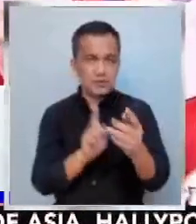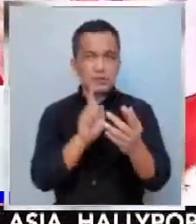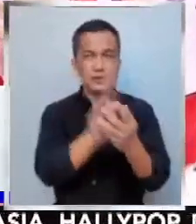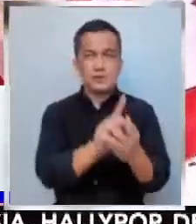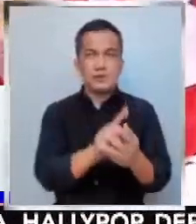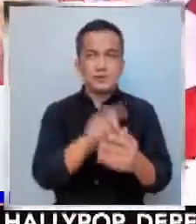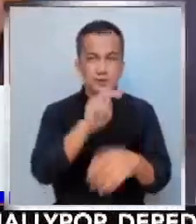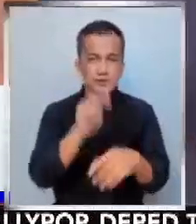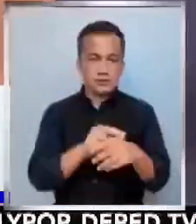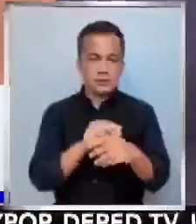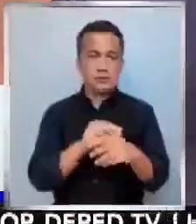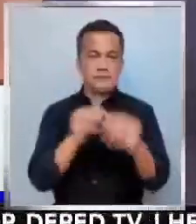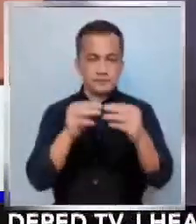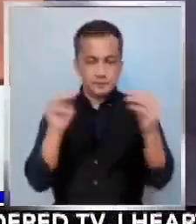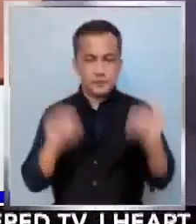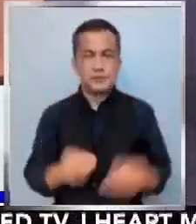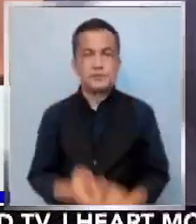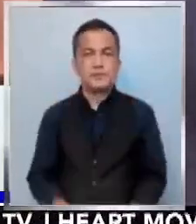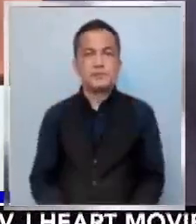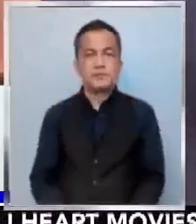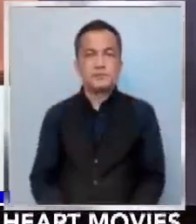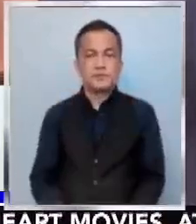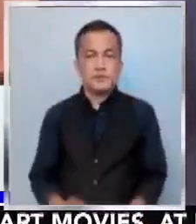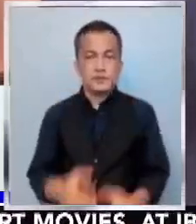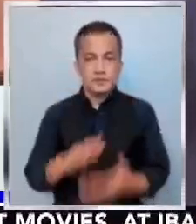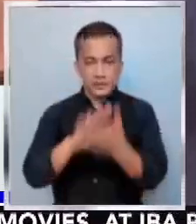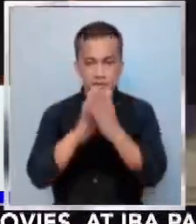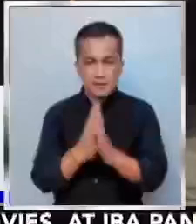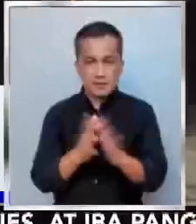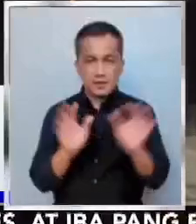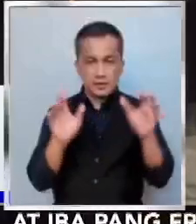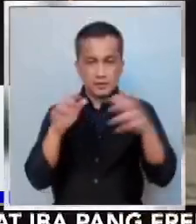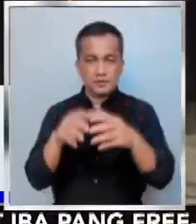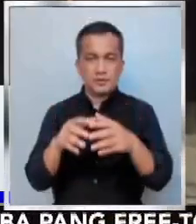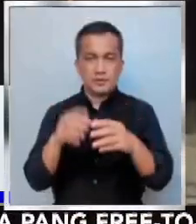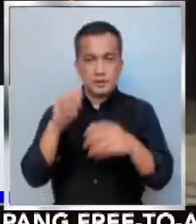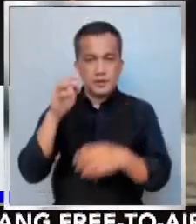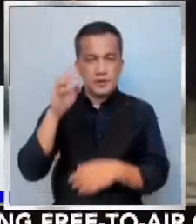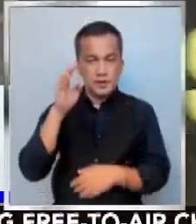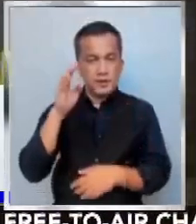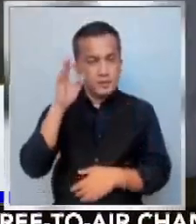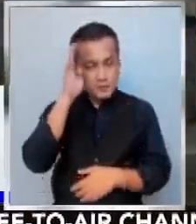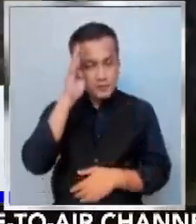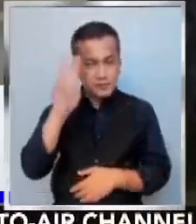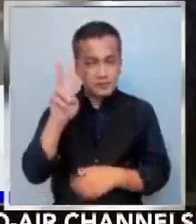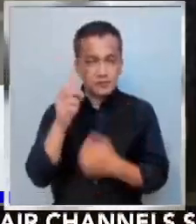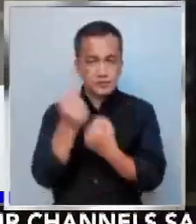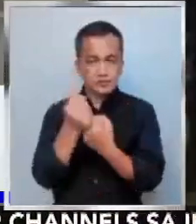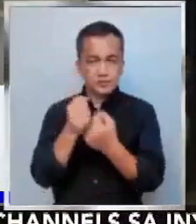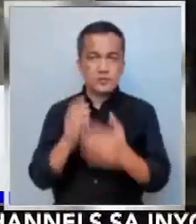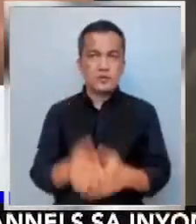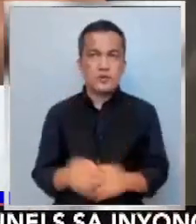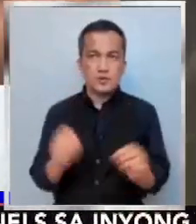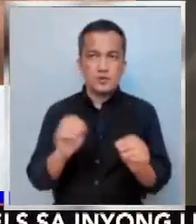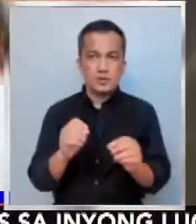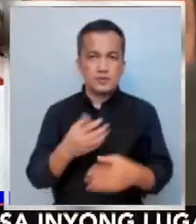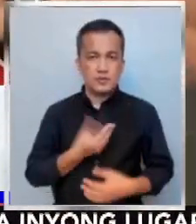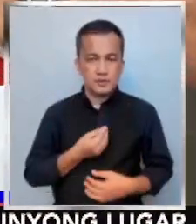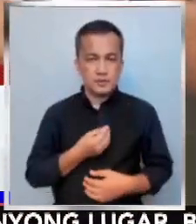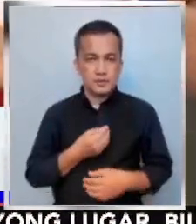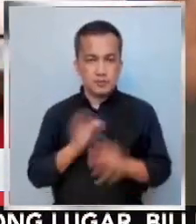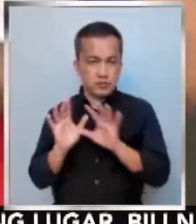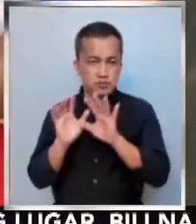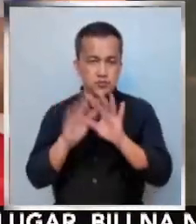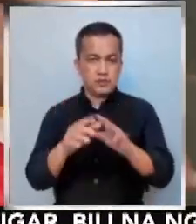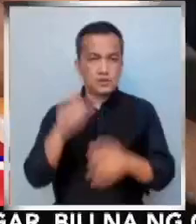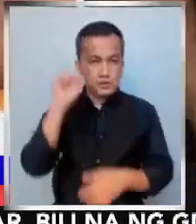Naging mapayapa naman ang pagtitipon ng mga Marcos supporter. Hindi nangyari ang pinangangambang pagsugod dito ng mga militante, kung kaya't